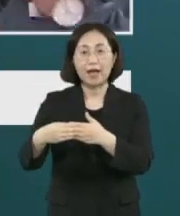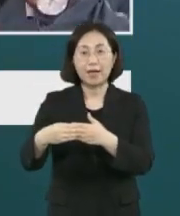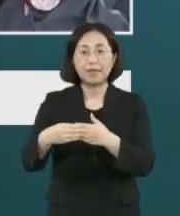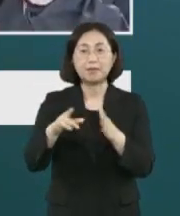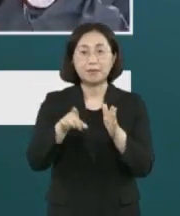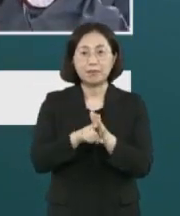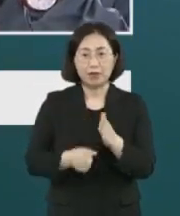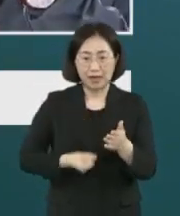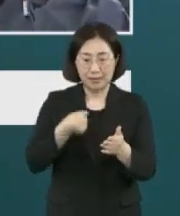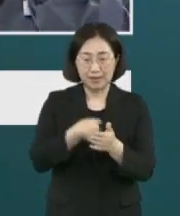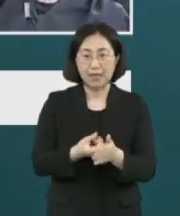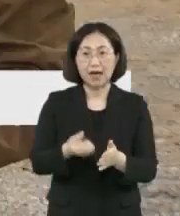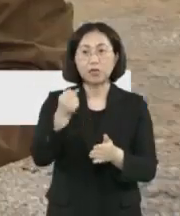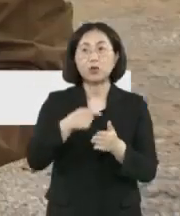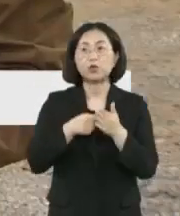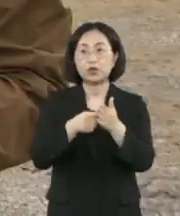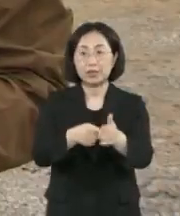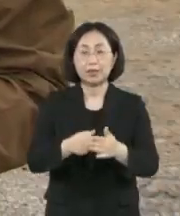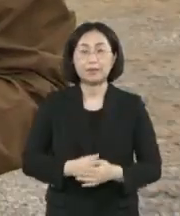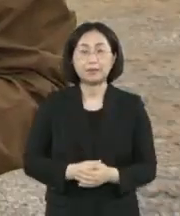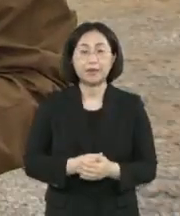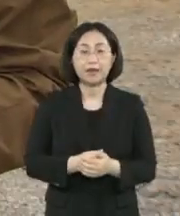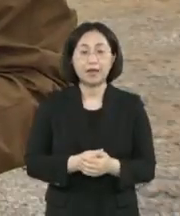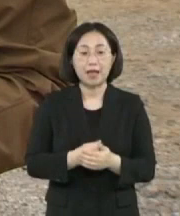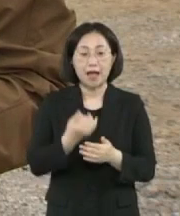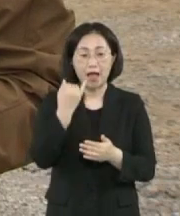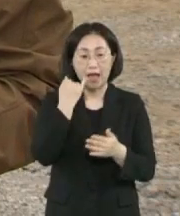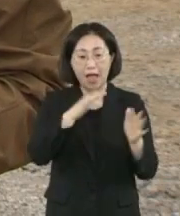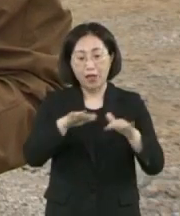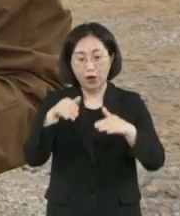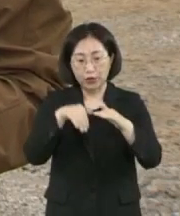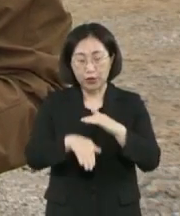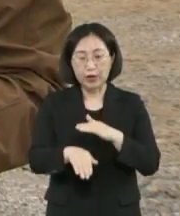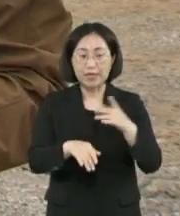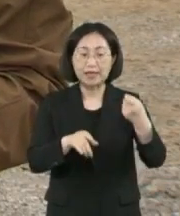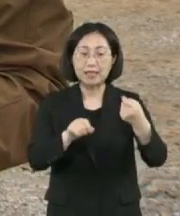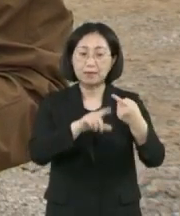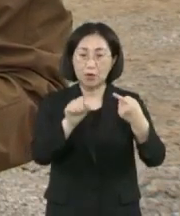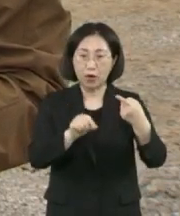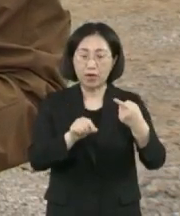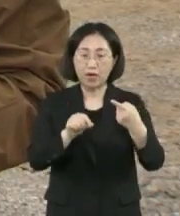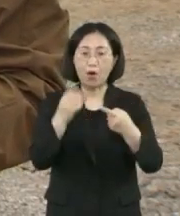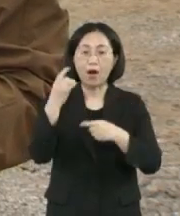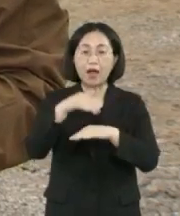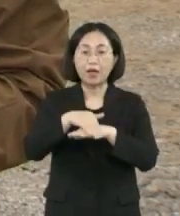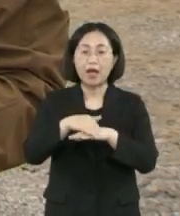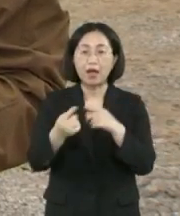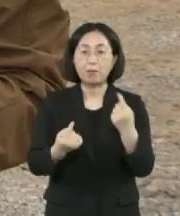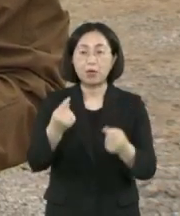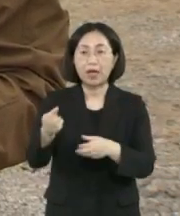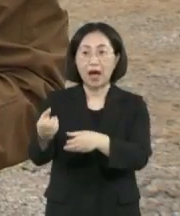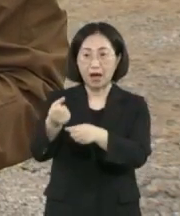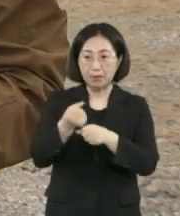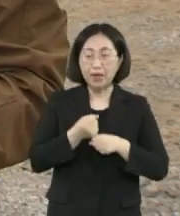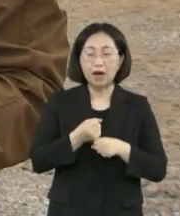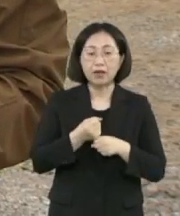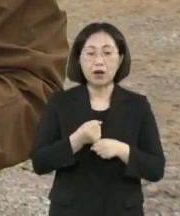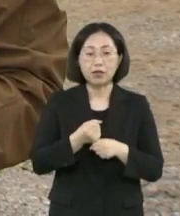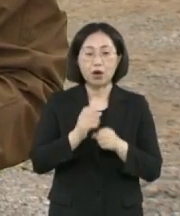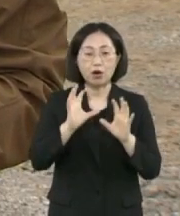믿음과 의지를 가지고 추진하고 있다고 말씀드립니다. 보령 해저 터널의 개통이 올해 11월로 당초 예상보다 조금 앞당겨지면서